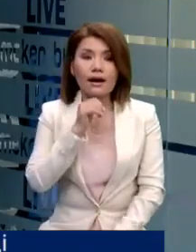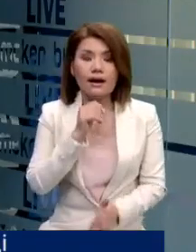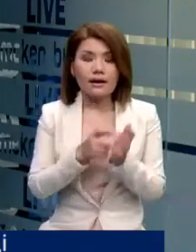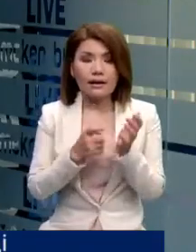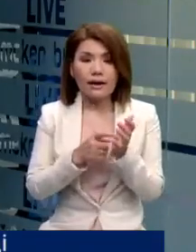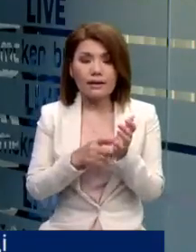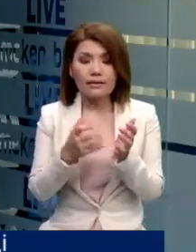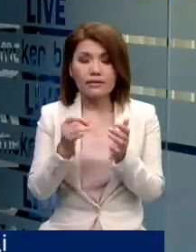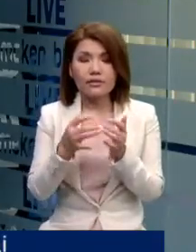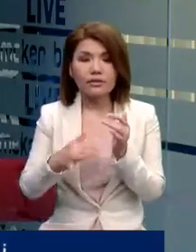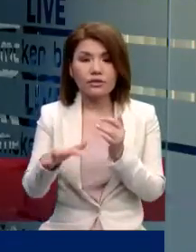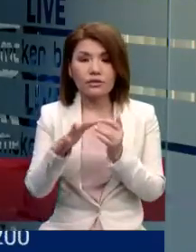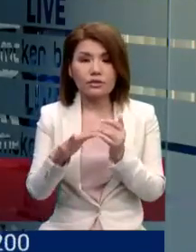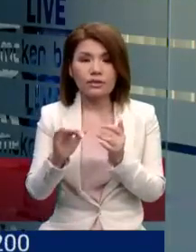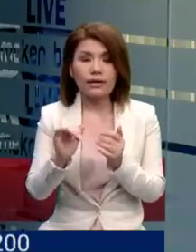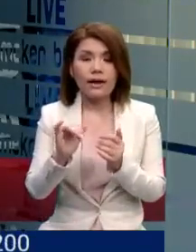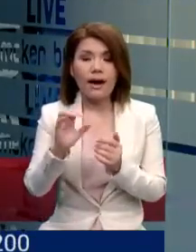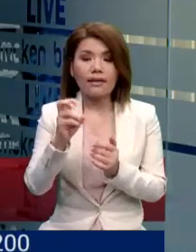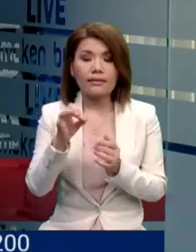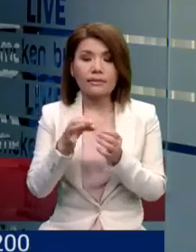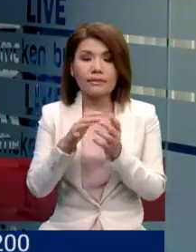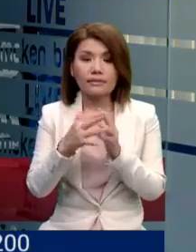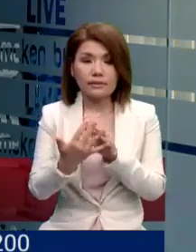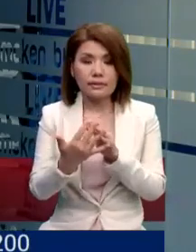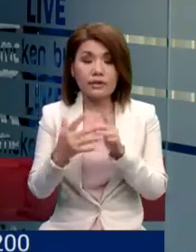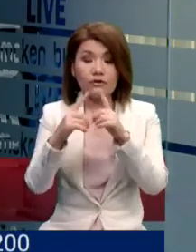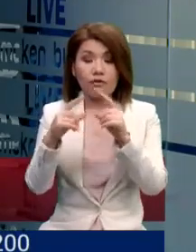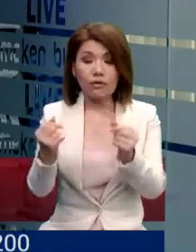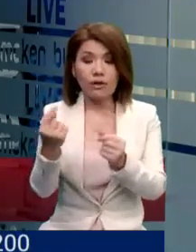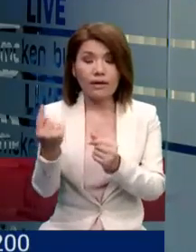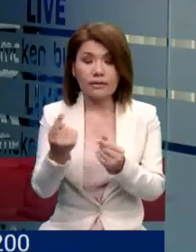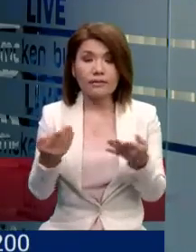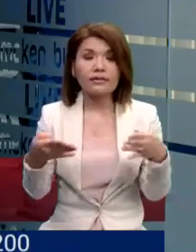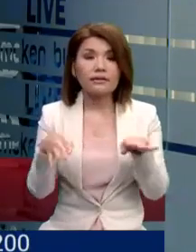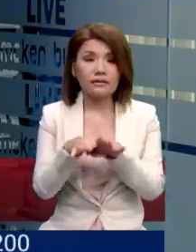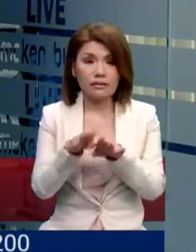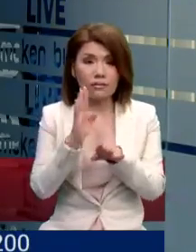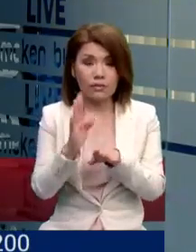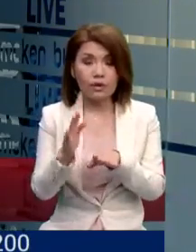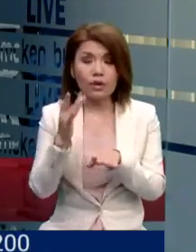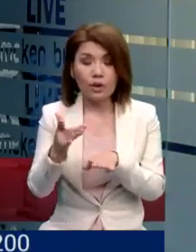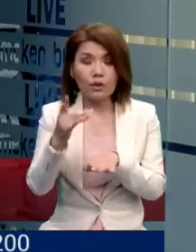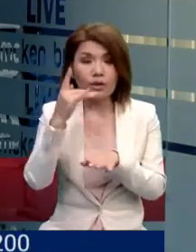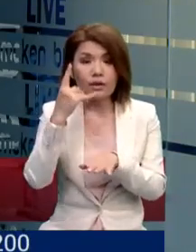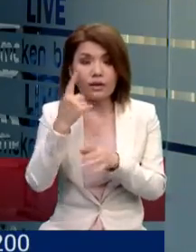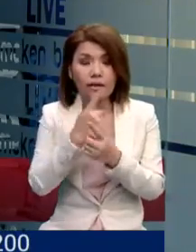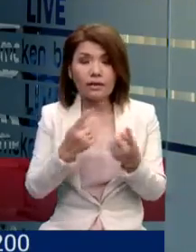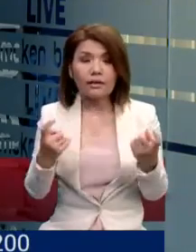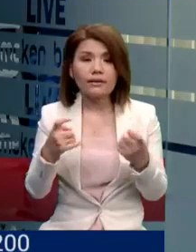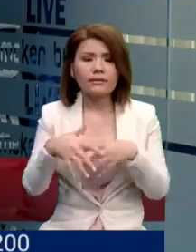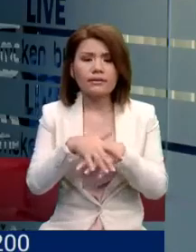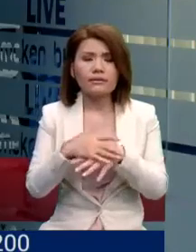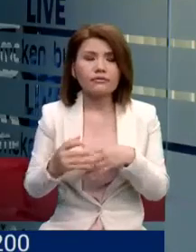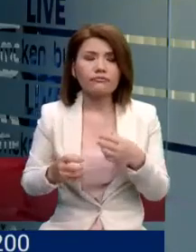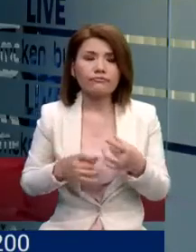Қарағанды облысы Бұқар Жырау ауданына қарасты Алғабас ауылындағы мектеп жабылады. Аудандық білім бөлімінен келген бұл хабар елді мекен